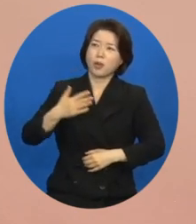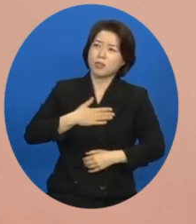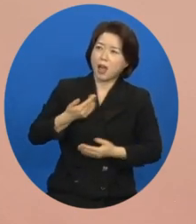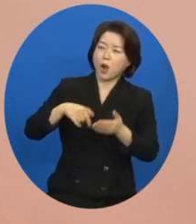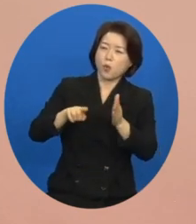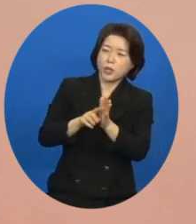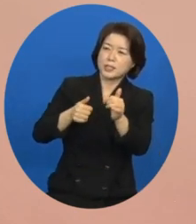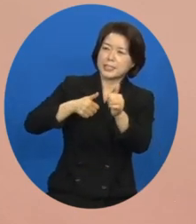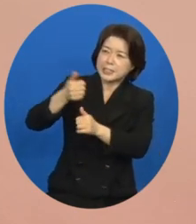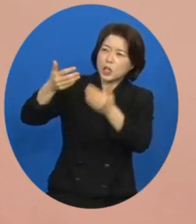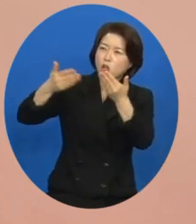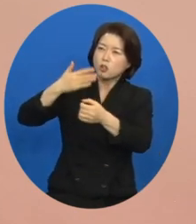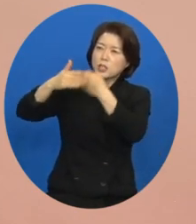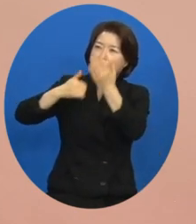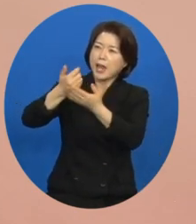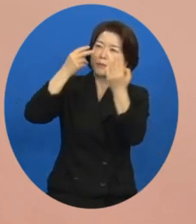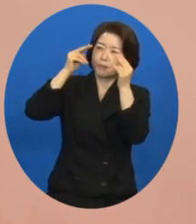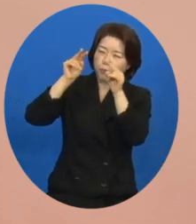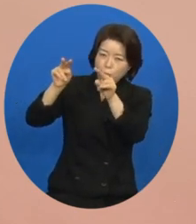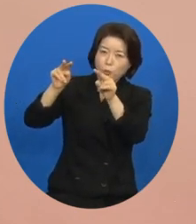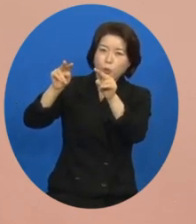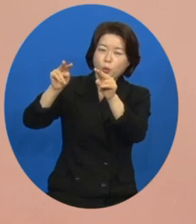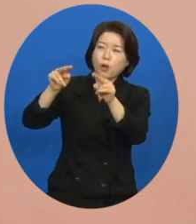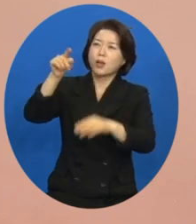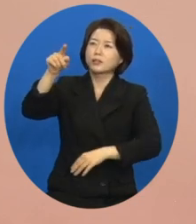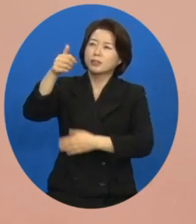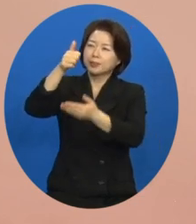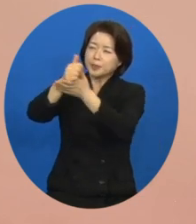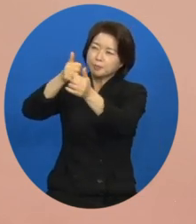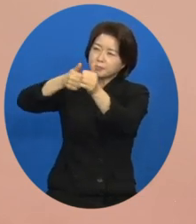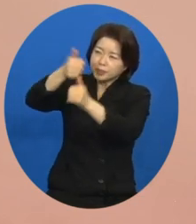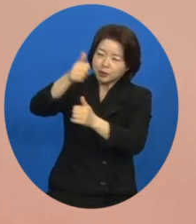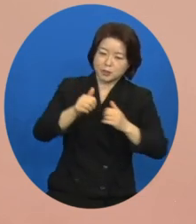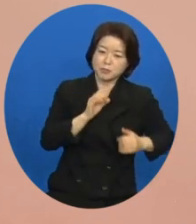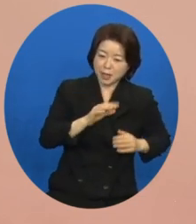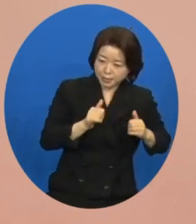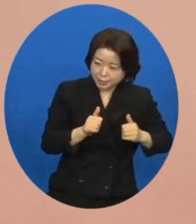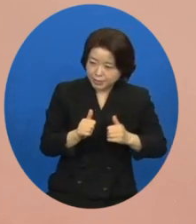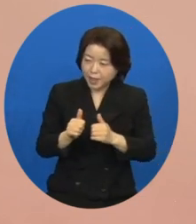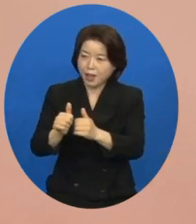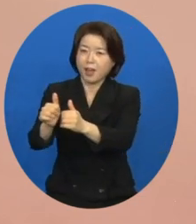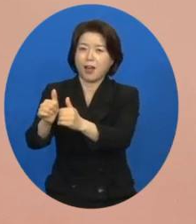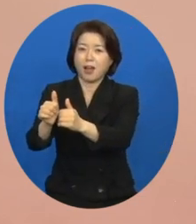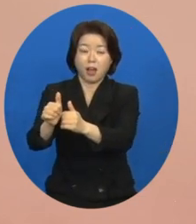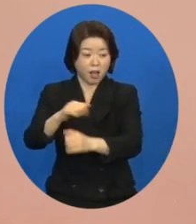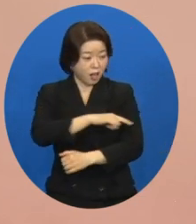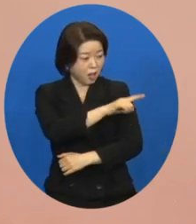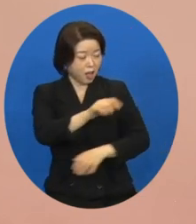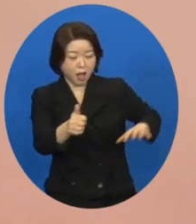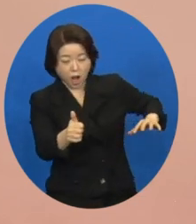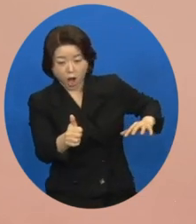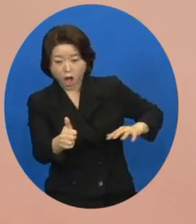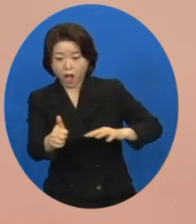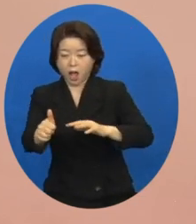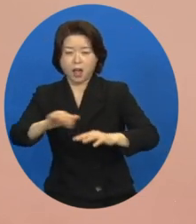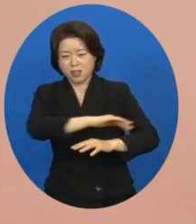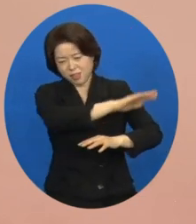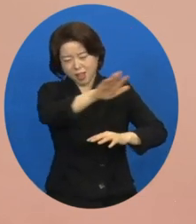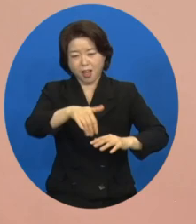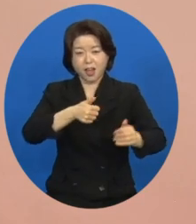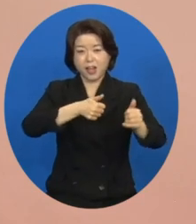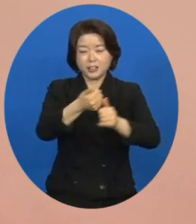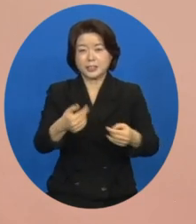이겨주신 하나님을 보고 그분의 승리만 따라가도 따라간 모든 부하들까지 승리의 동반자가 되는